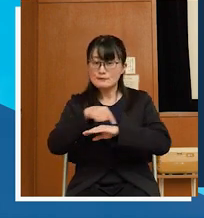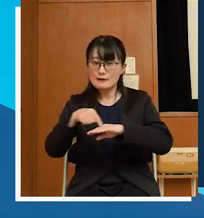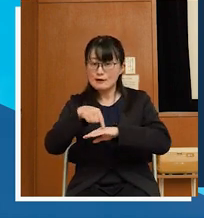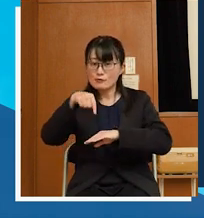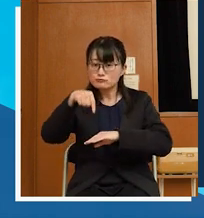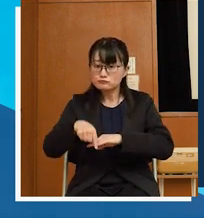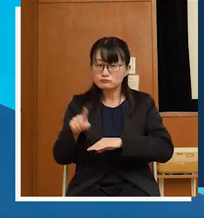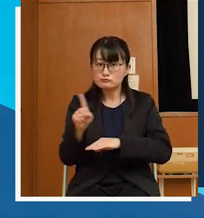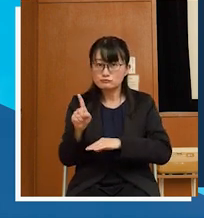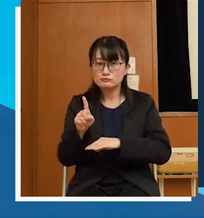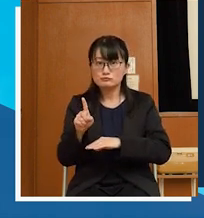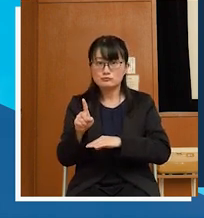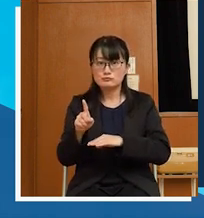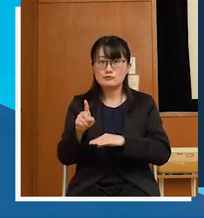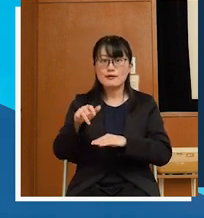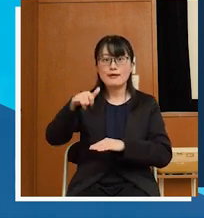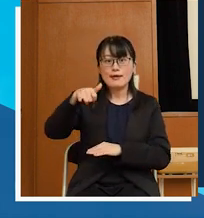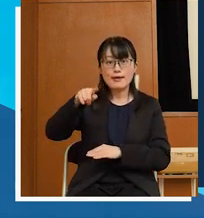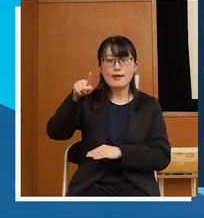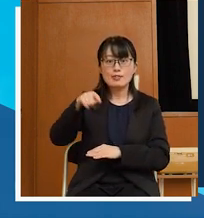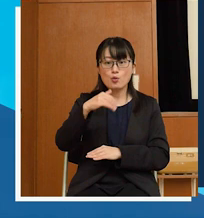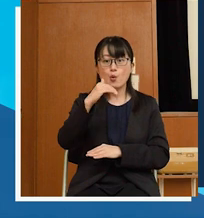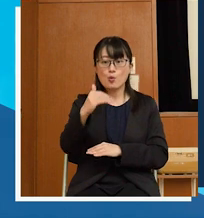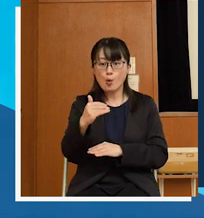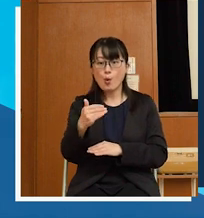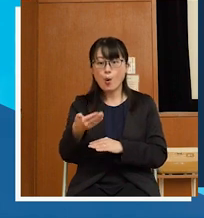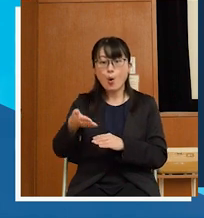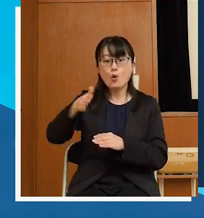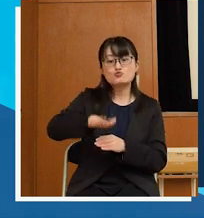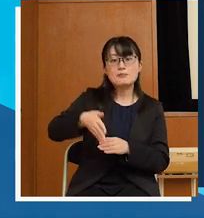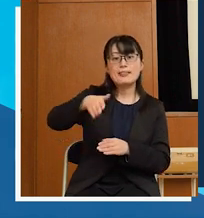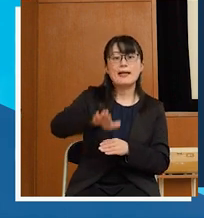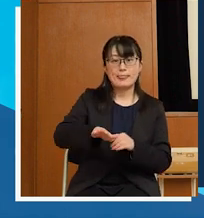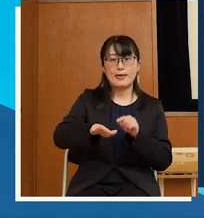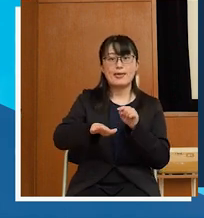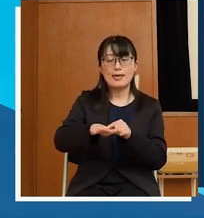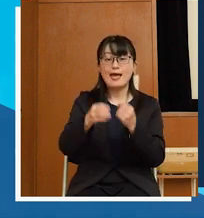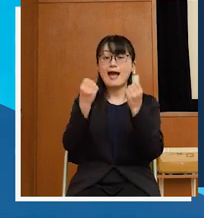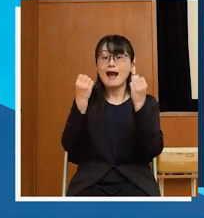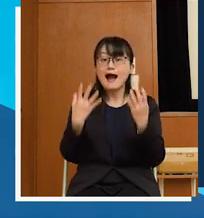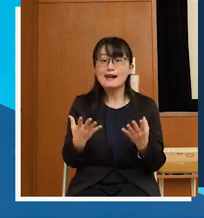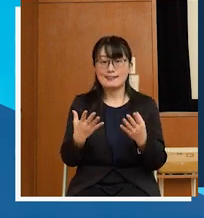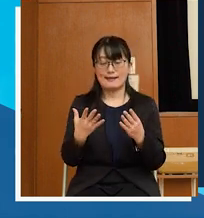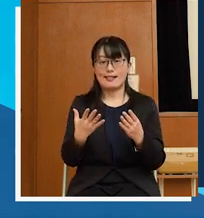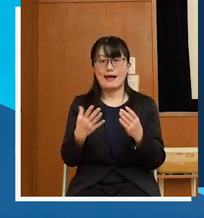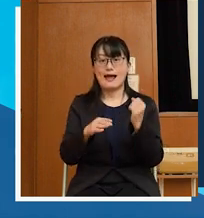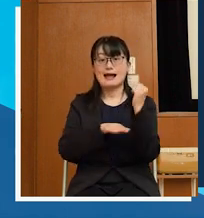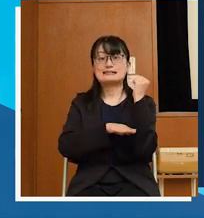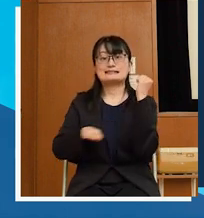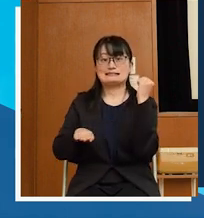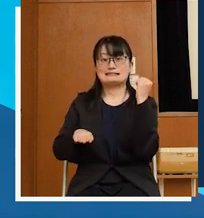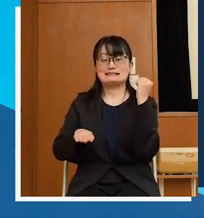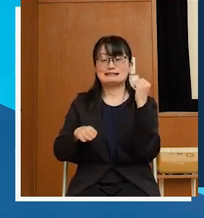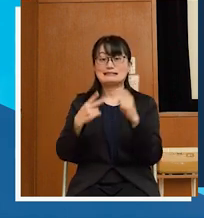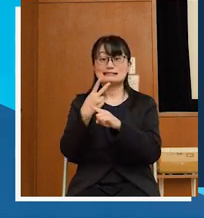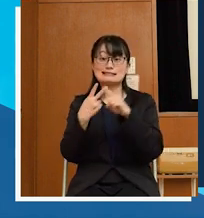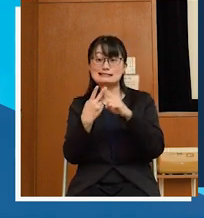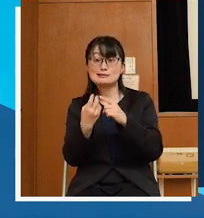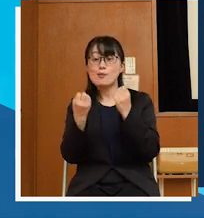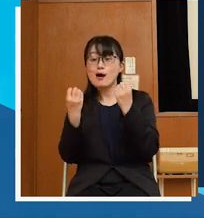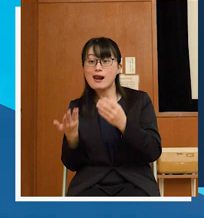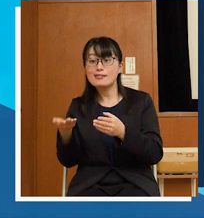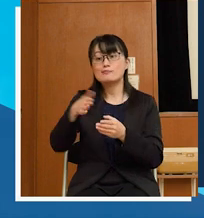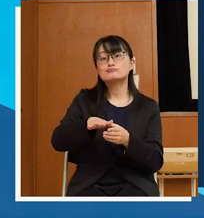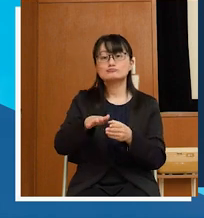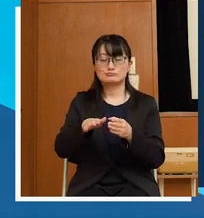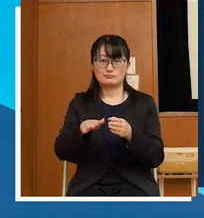の辺野古大浦湾を埋め立てて新たな基地を新たな機能を持っている基地を建設するというものでした